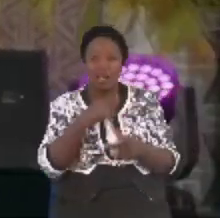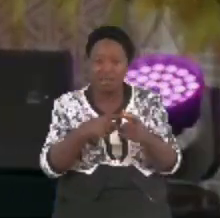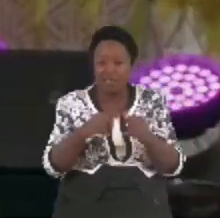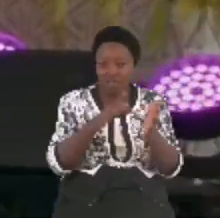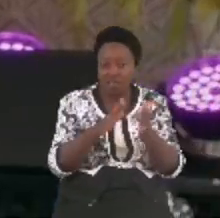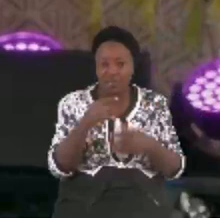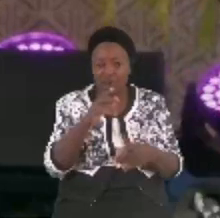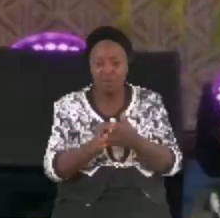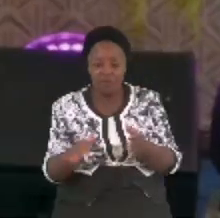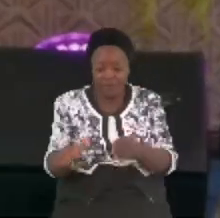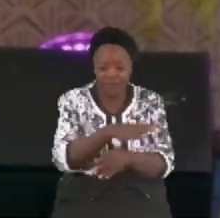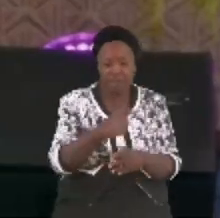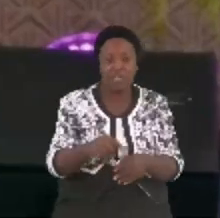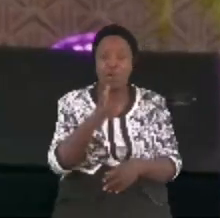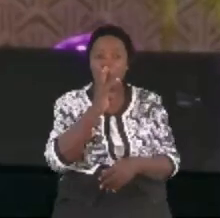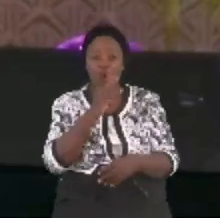Jésus a dit de remplir